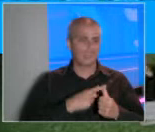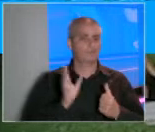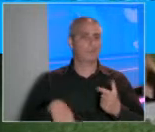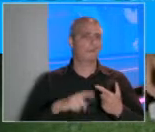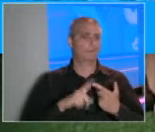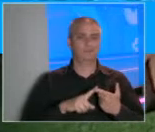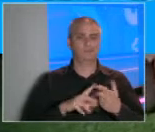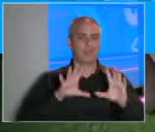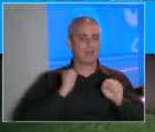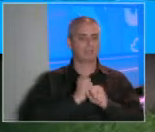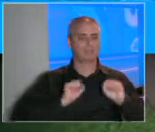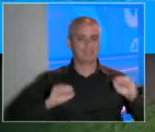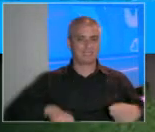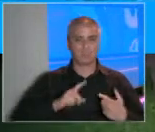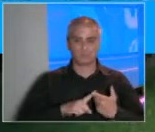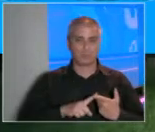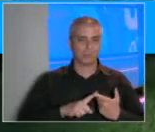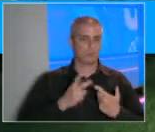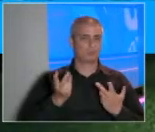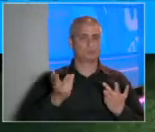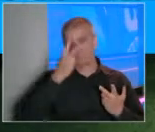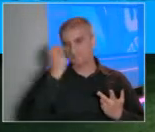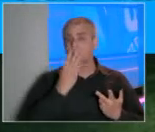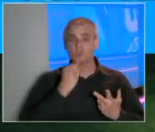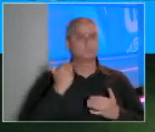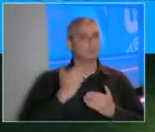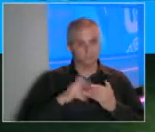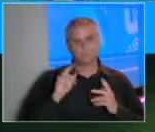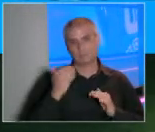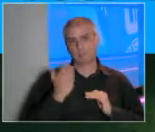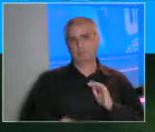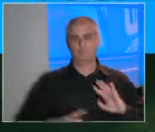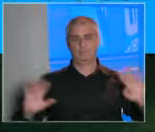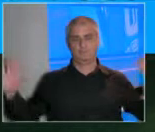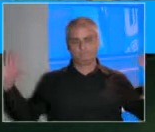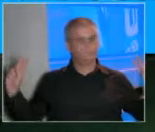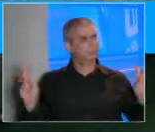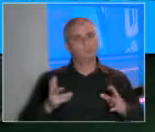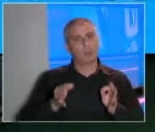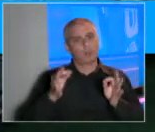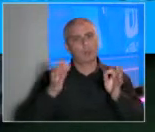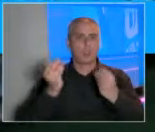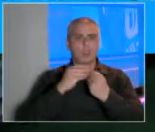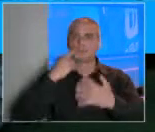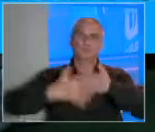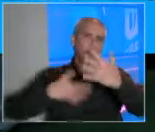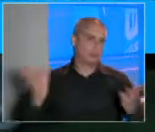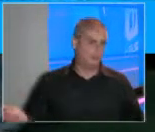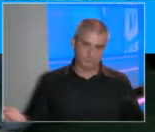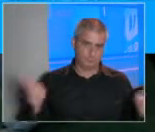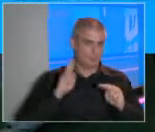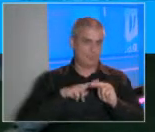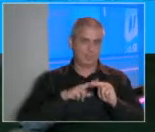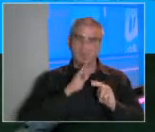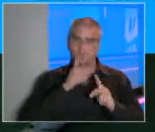החלת הריבונות, ערבים, יהודים, מתי שהוא זה צריך להסתיים. אי אפשר למשוך את זה לעוד שנים, אנחנו אחרת מעבירים